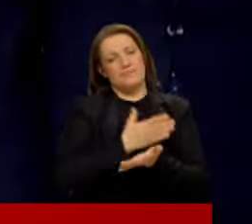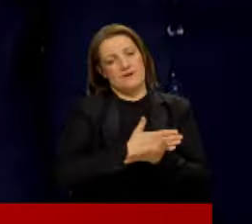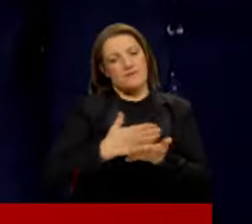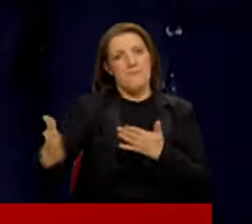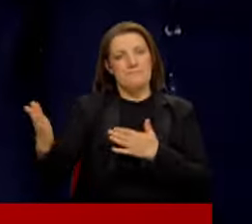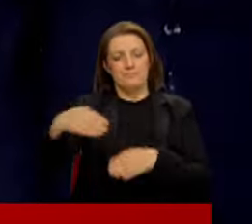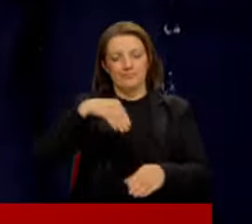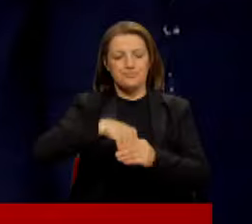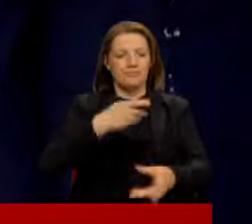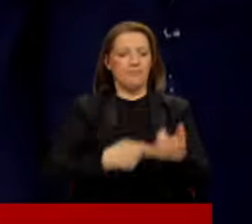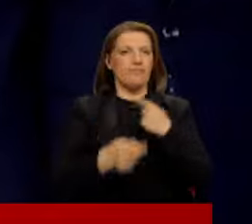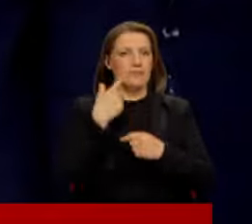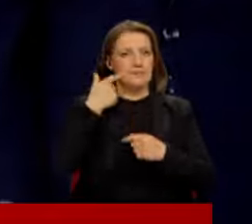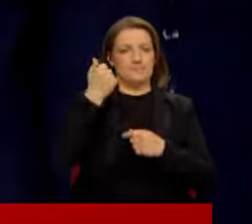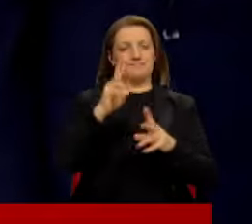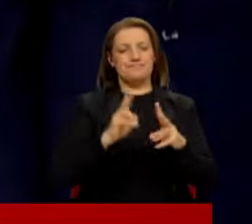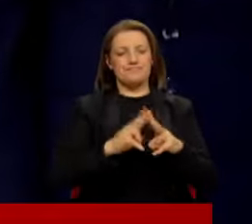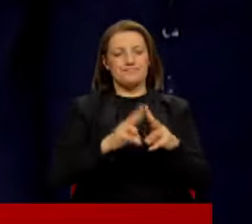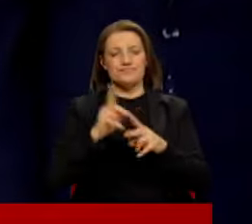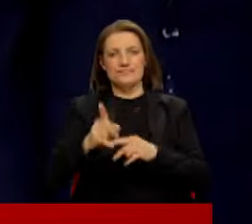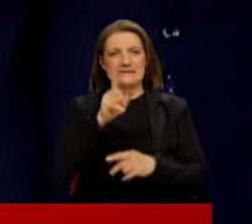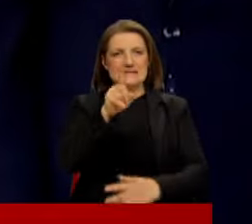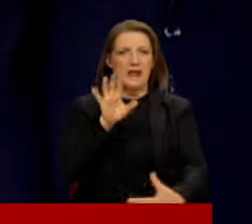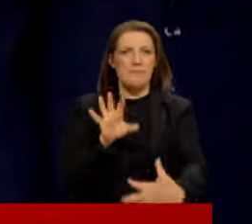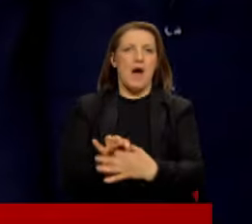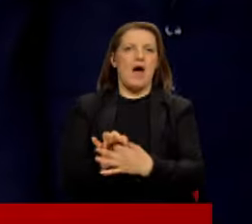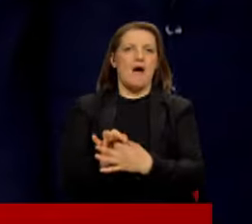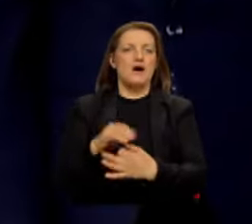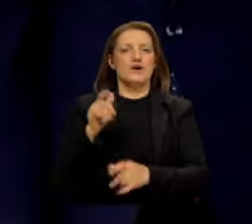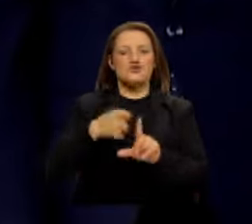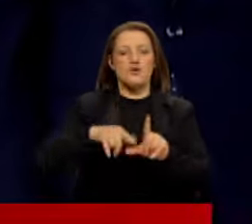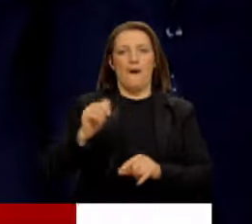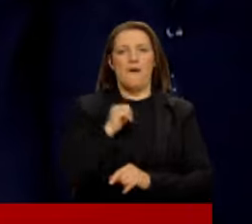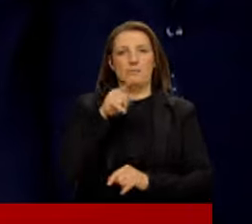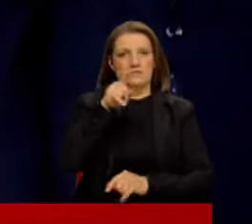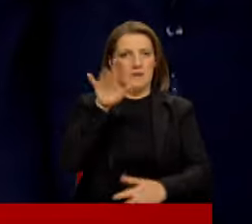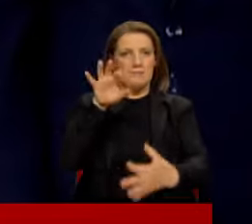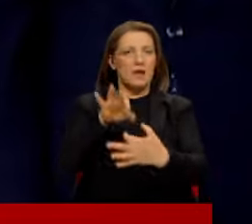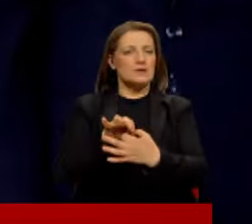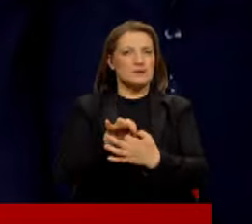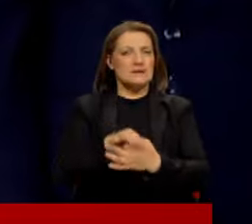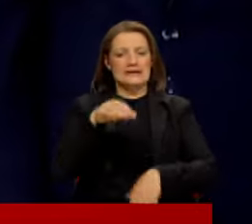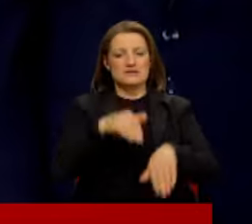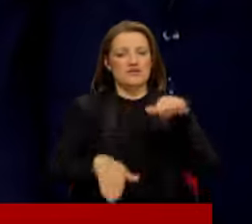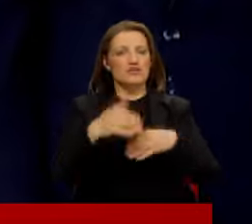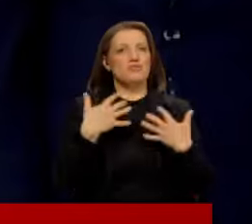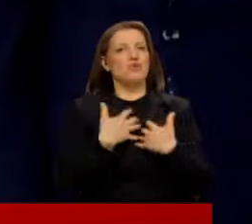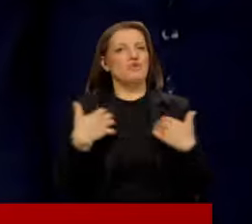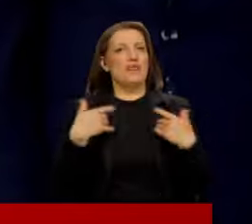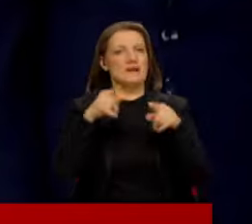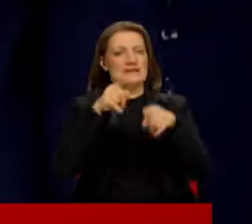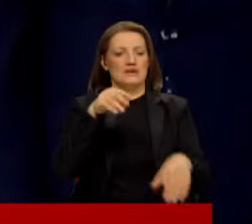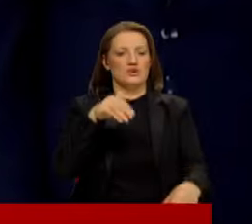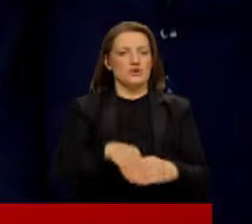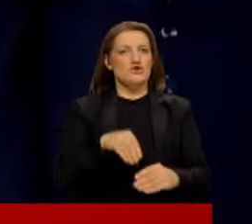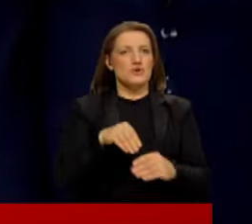edeceğiz. İçişleri Bakanı, polis sana bağlı, jandarma sana bağlı, seçim güvenliği senin